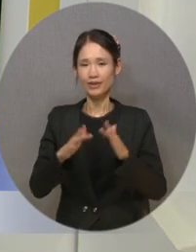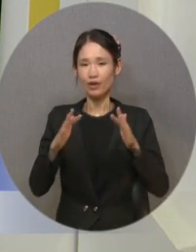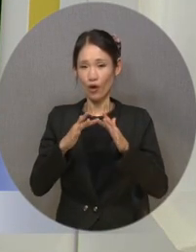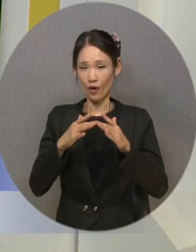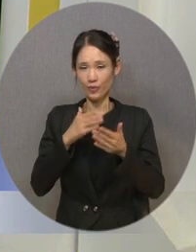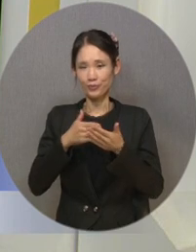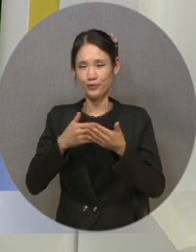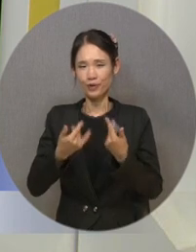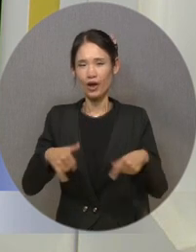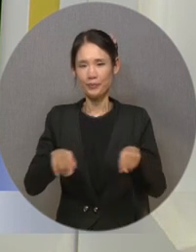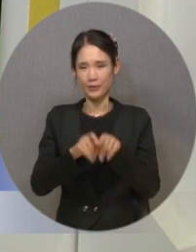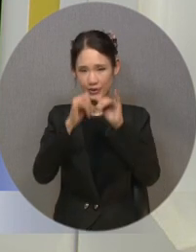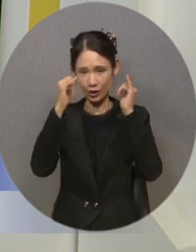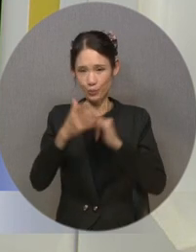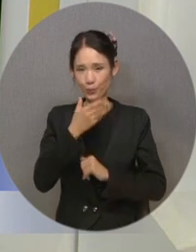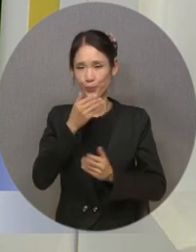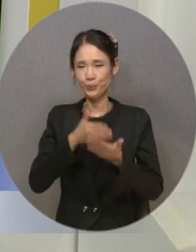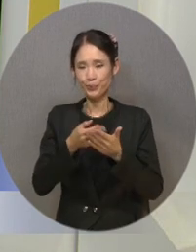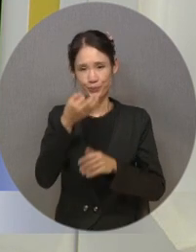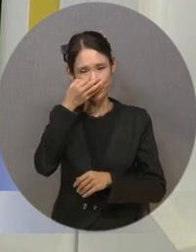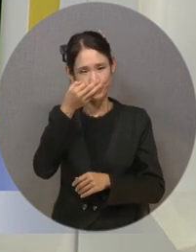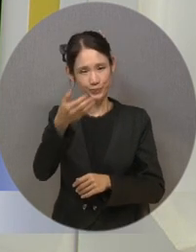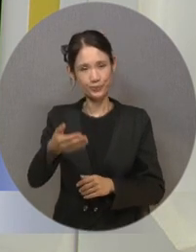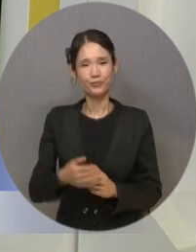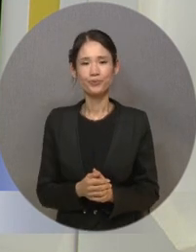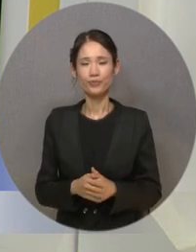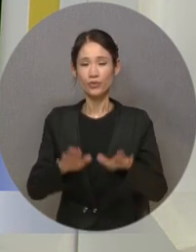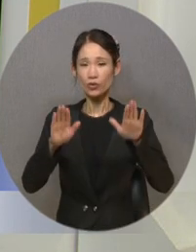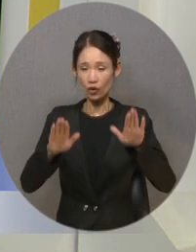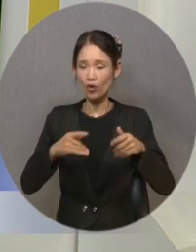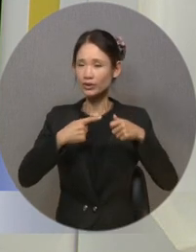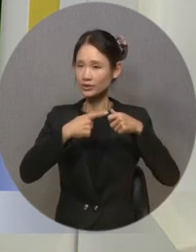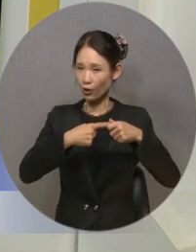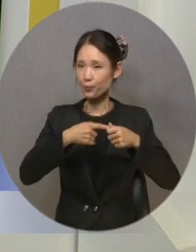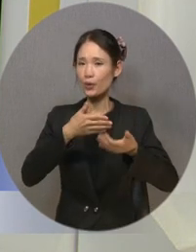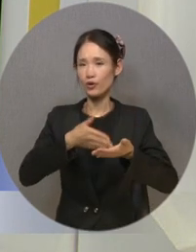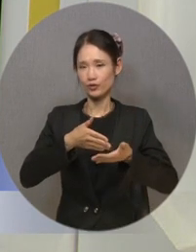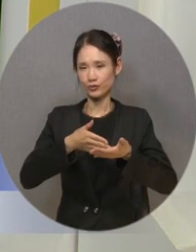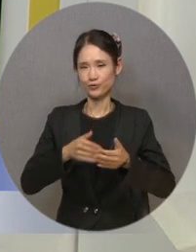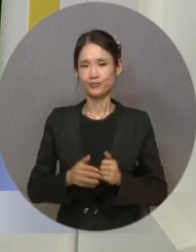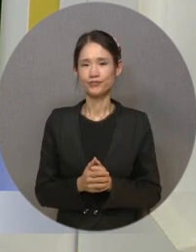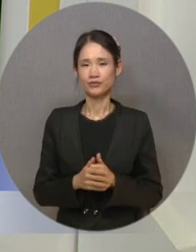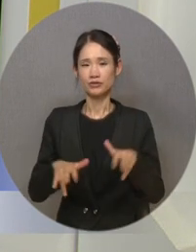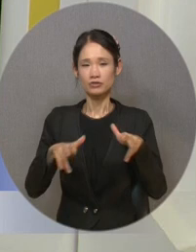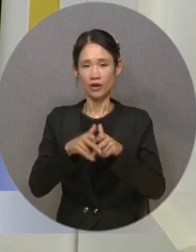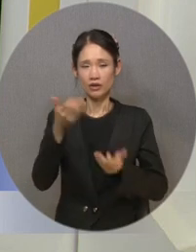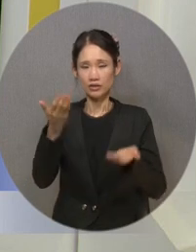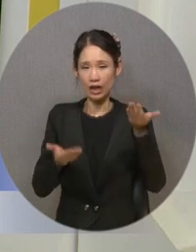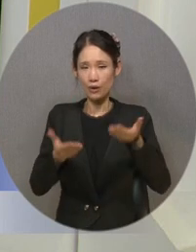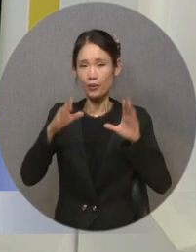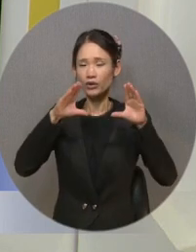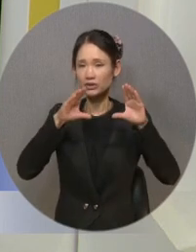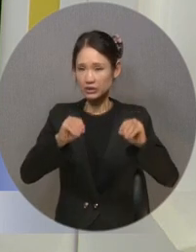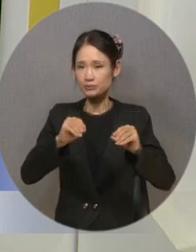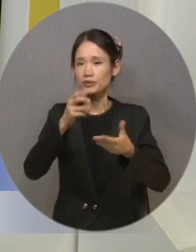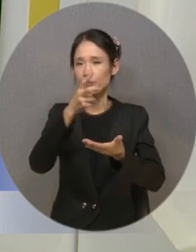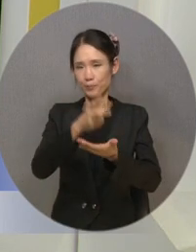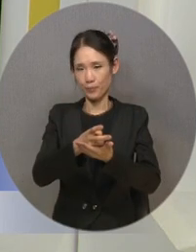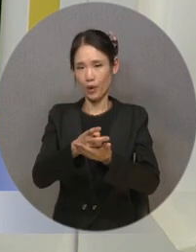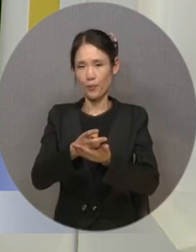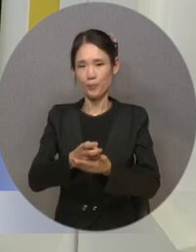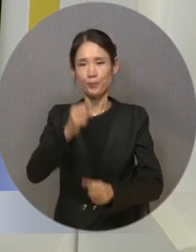함께 사회복지개 이슈를 만나봅니다 오늘의 첫 번째 기사입니다 장애인 차별금지법이 시행된지